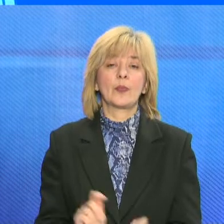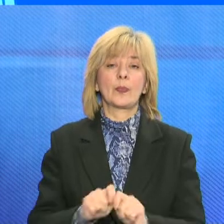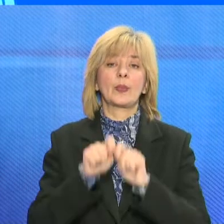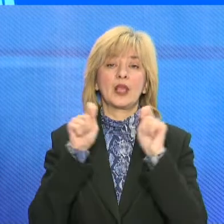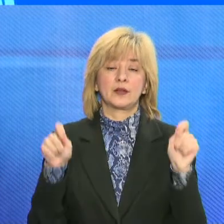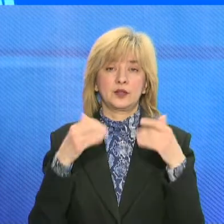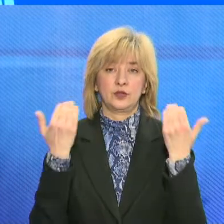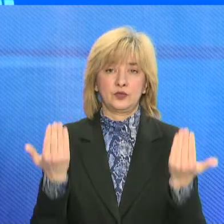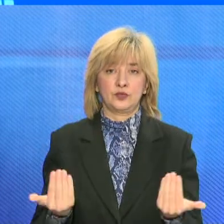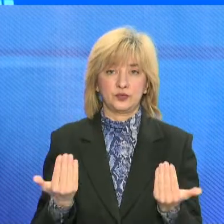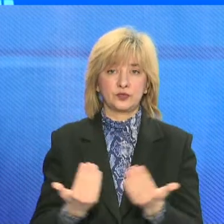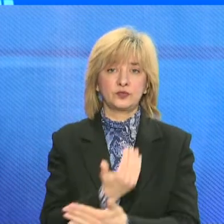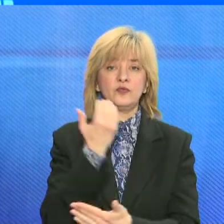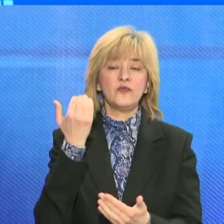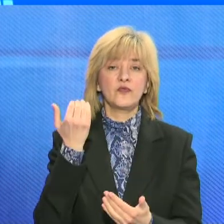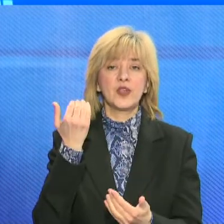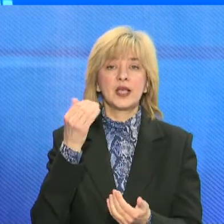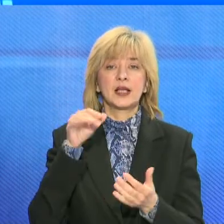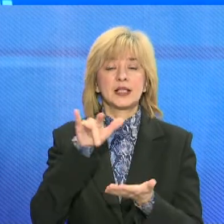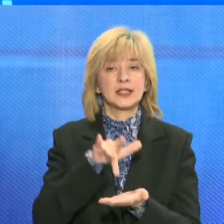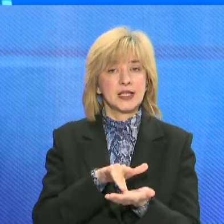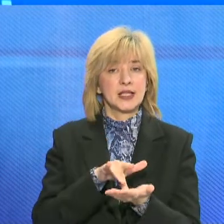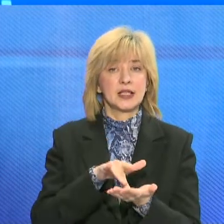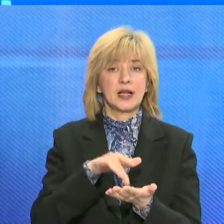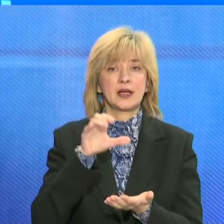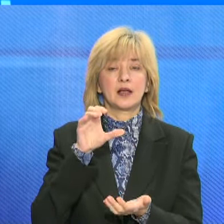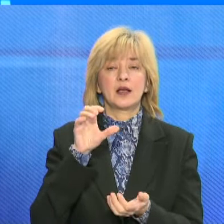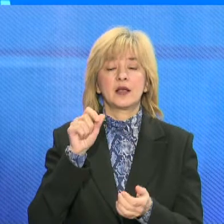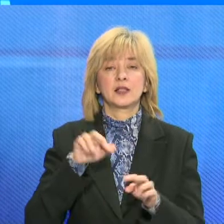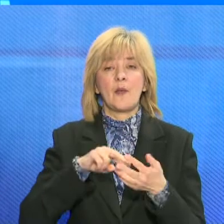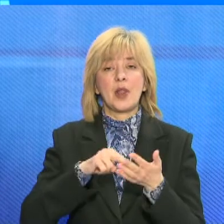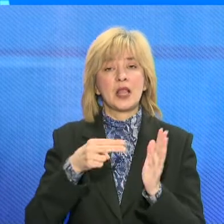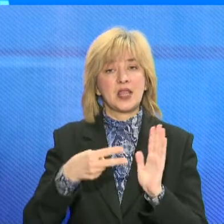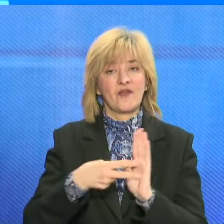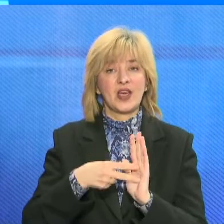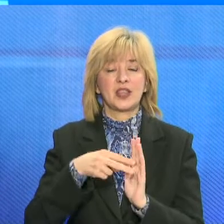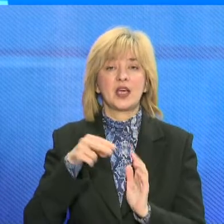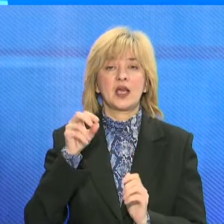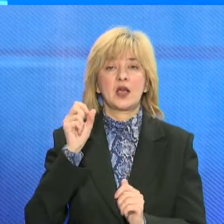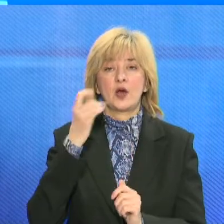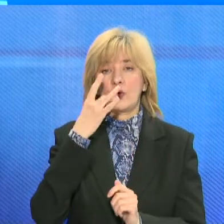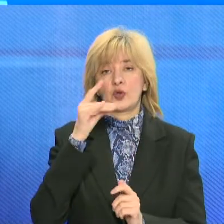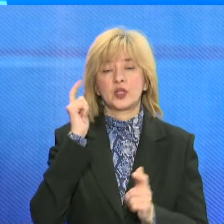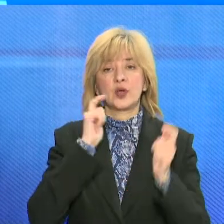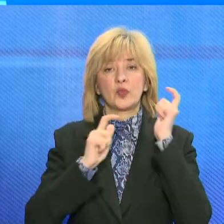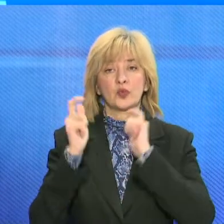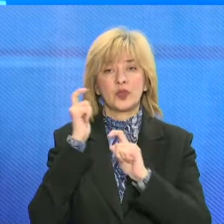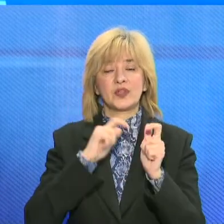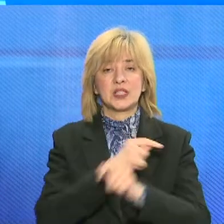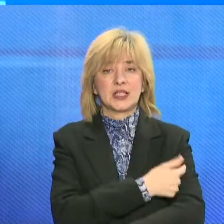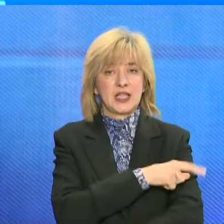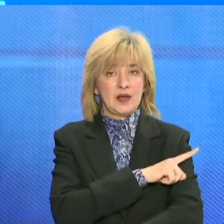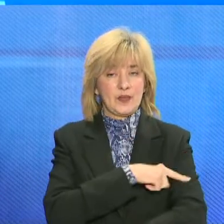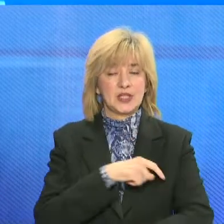Открытие сучасного симуляционного центра запланировано Грузинским державным медицинским университетом на 2022 год. Это частка